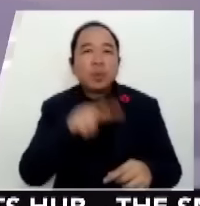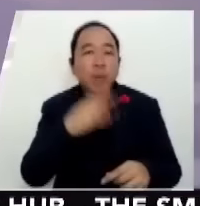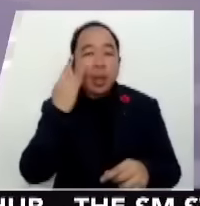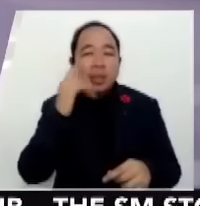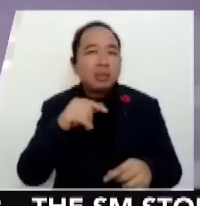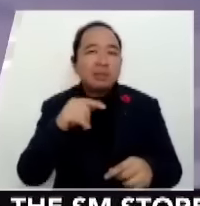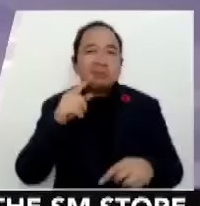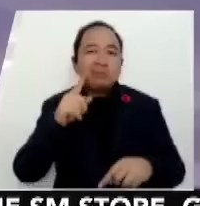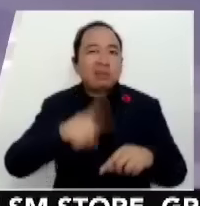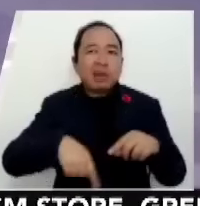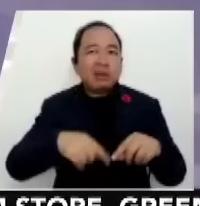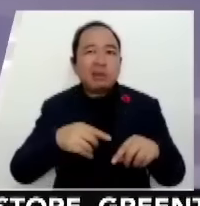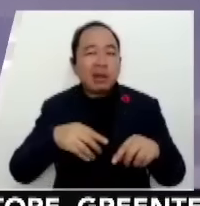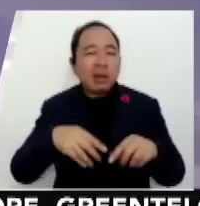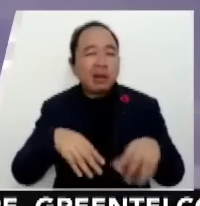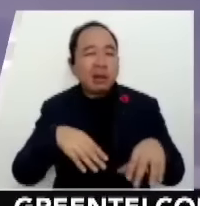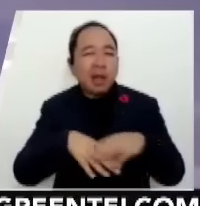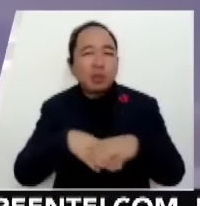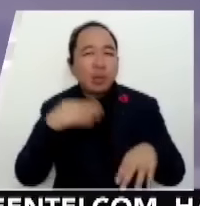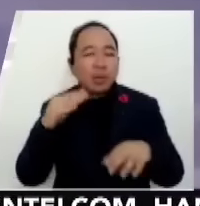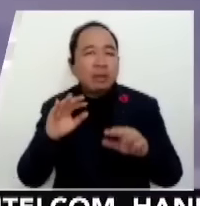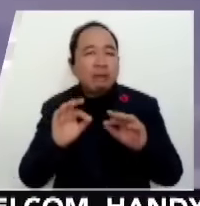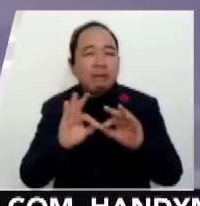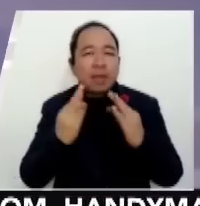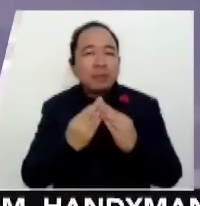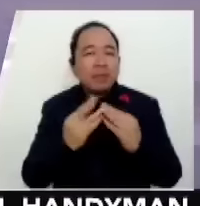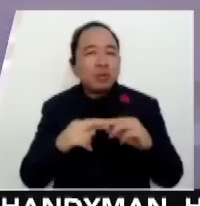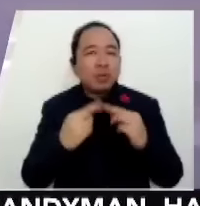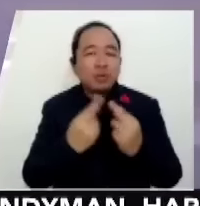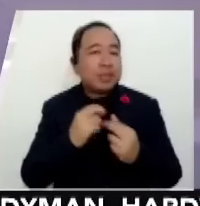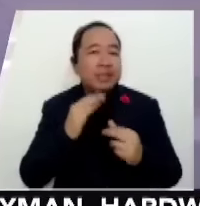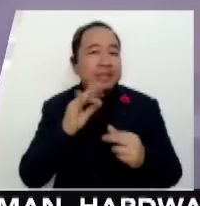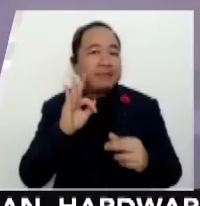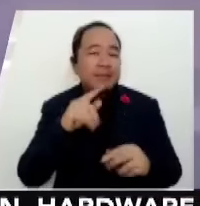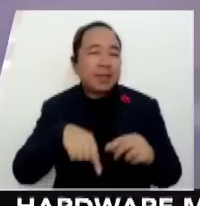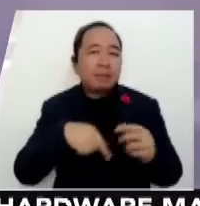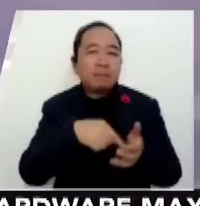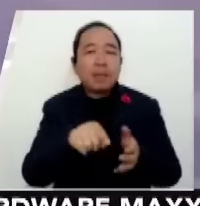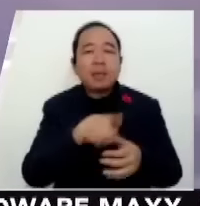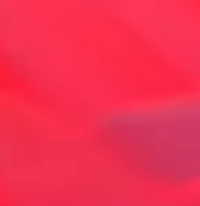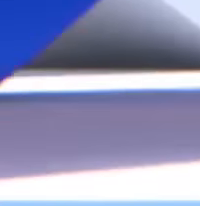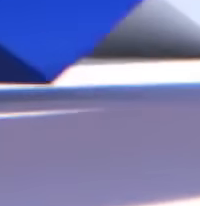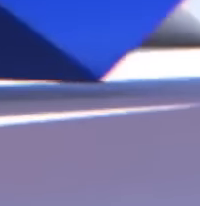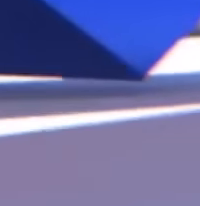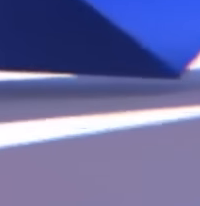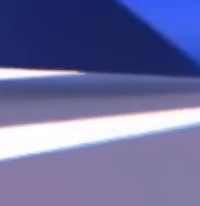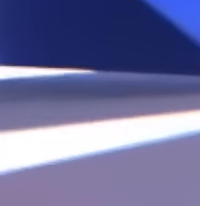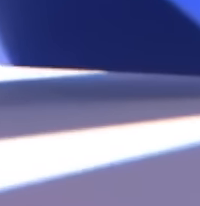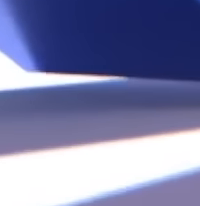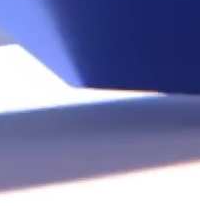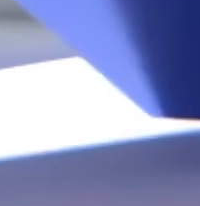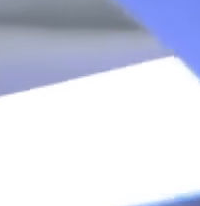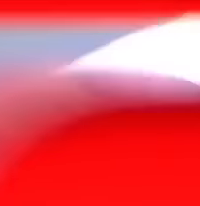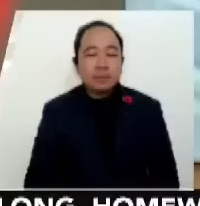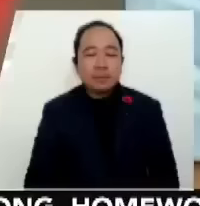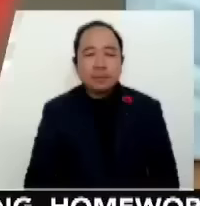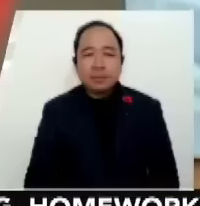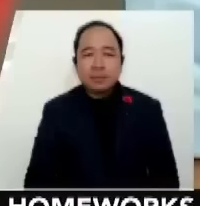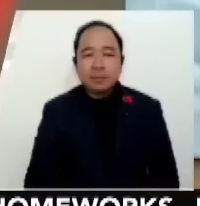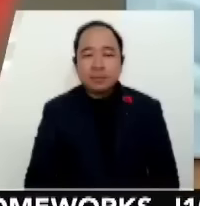palabasin ang kaanak ng ilang hindi makabayad ng bill. Nakatutok si Jonathan Aldab.